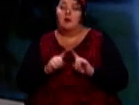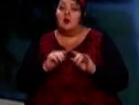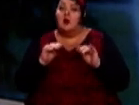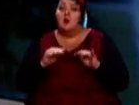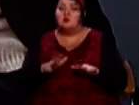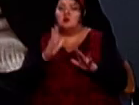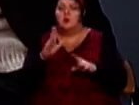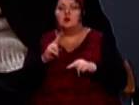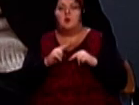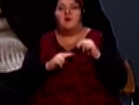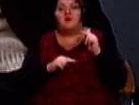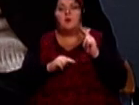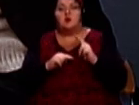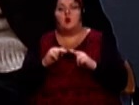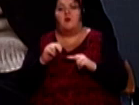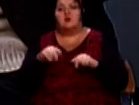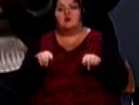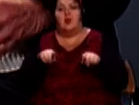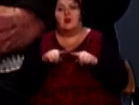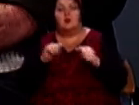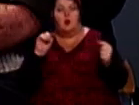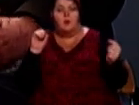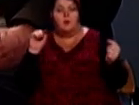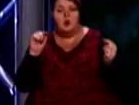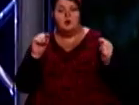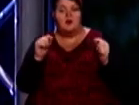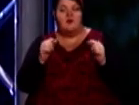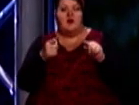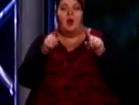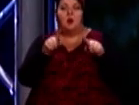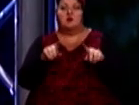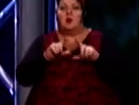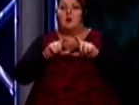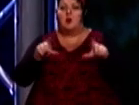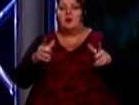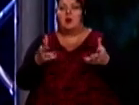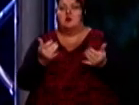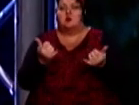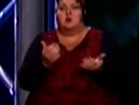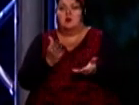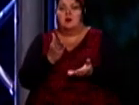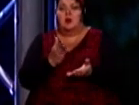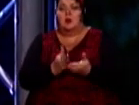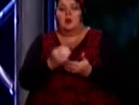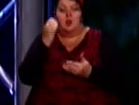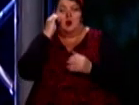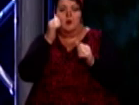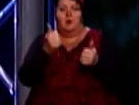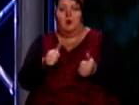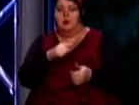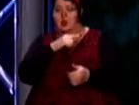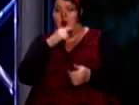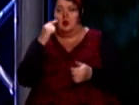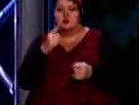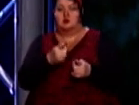будемо вибудовувати таку противагу тим об'єктам, які сьогодні є, пам'ять руского оружия, то, що ми знаємо